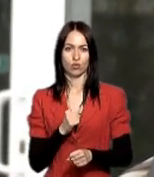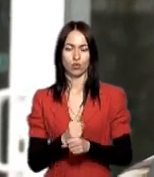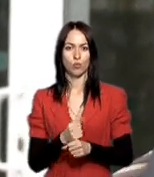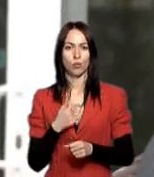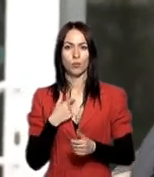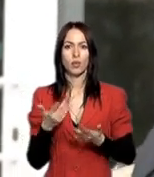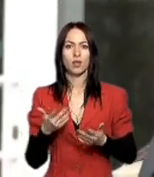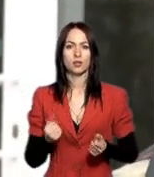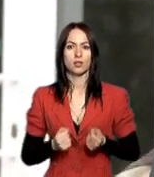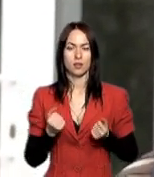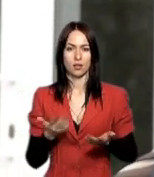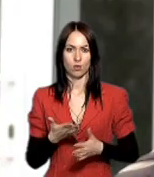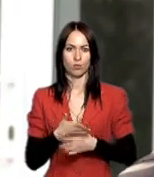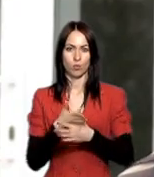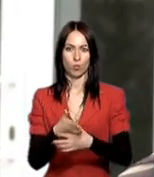якось допомагаємо.